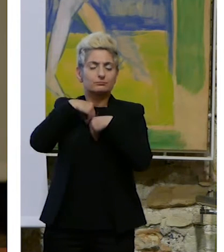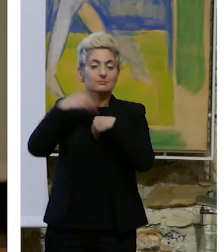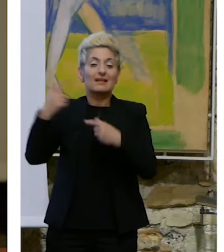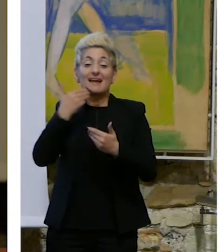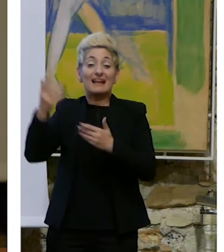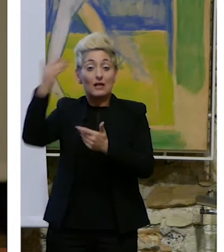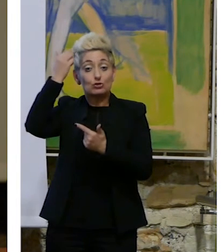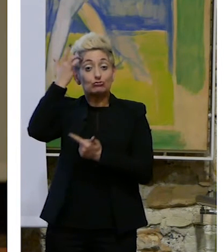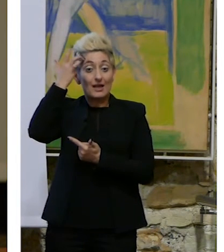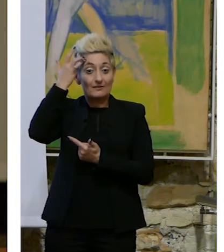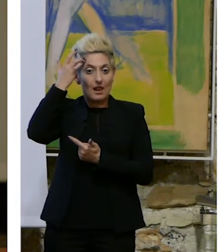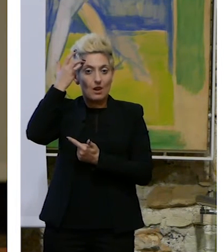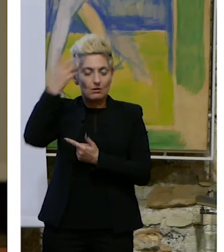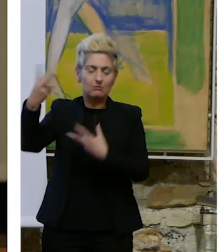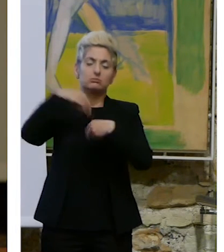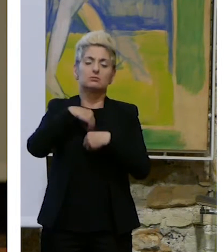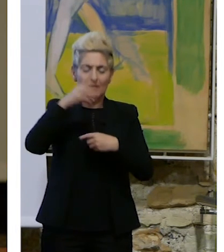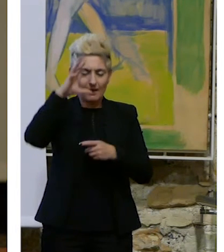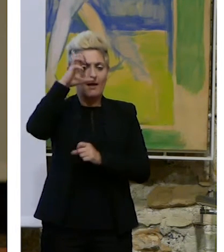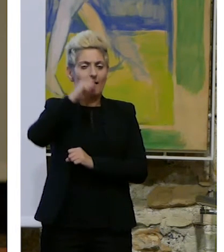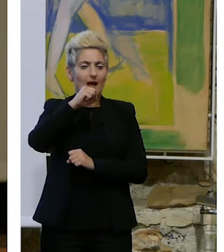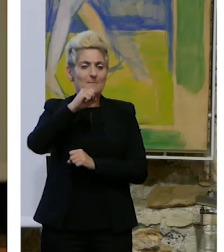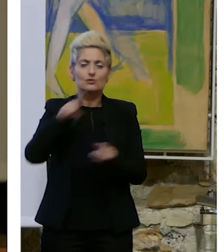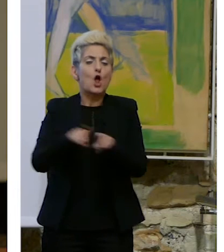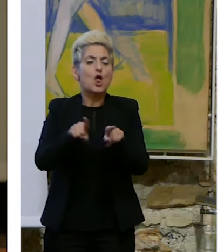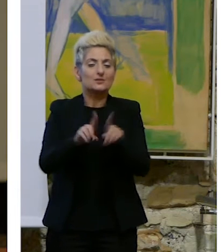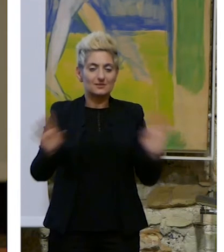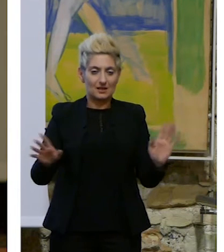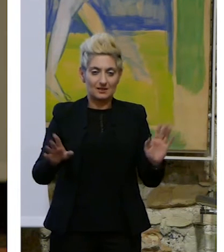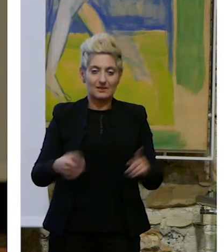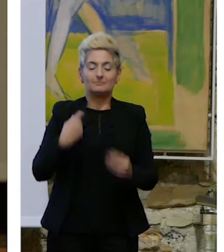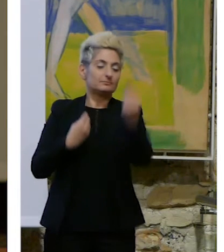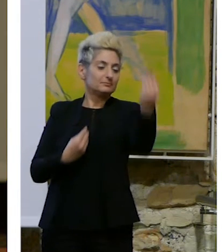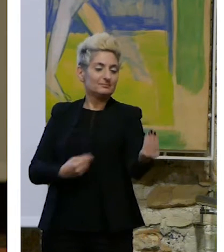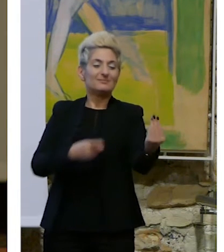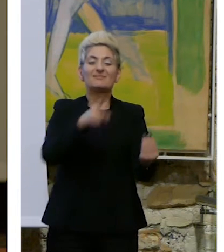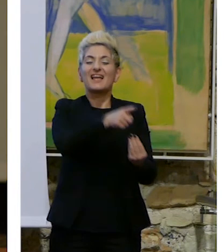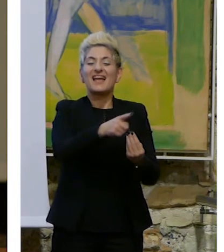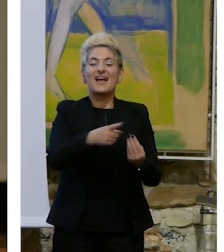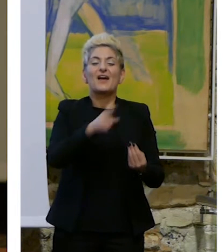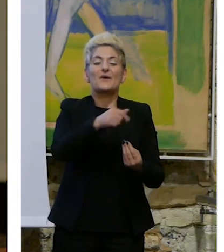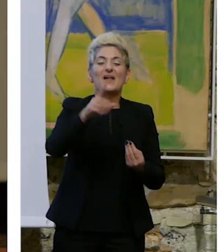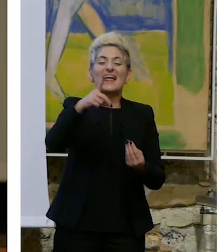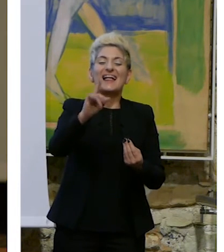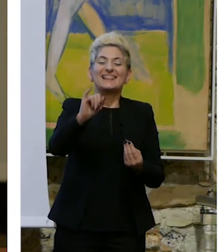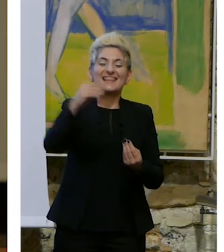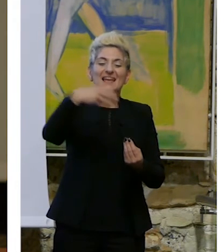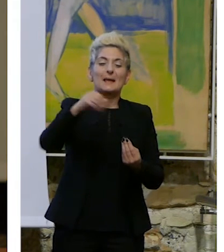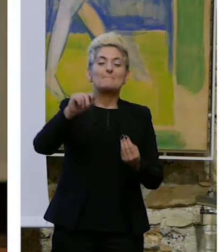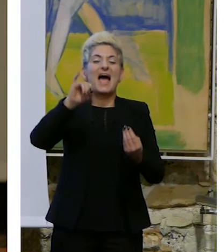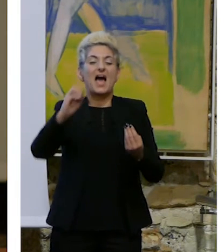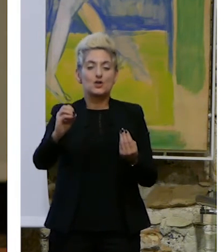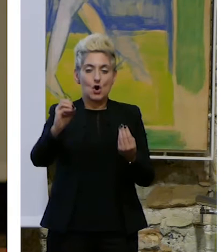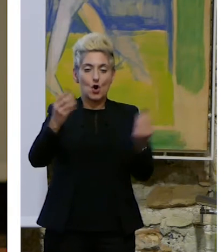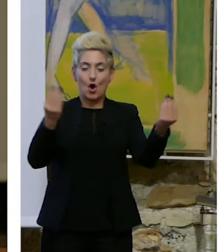per il quale, per esempio, se metto Di Maio davanti all'Arte della Fuga di Giovanni Sebastiano